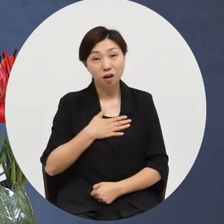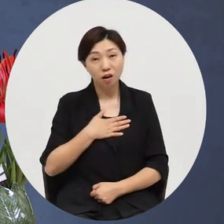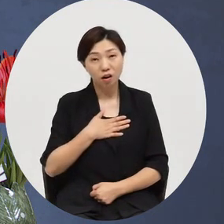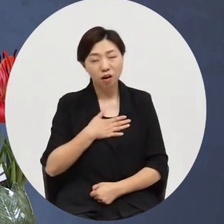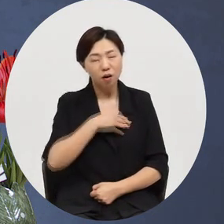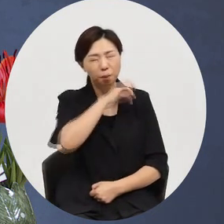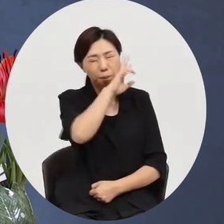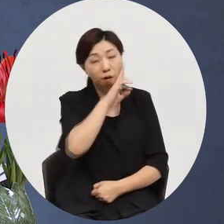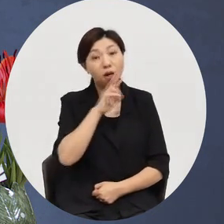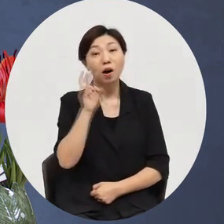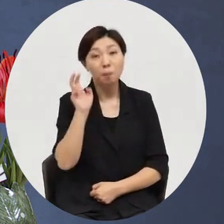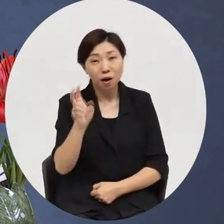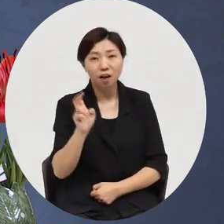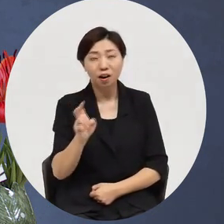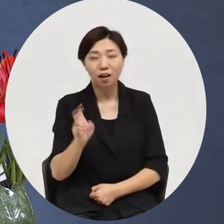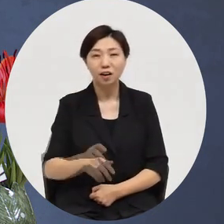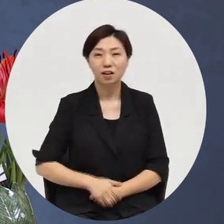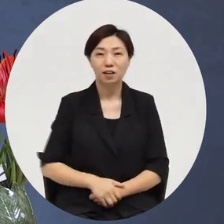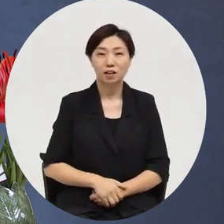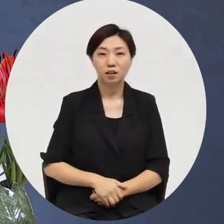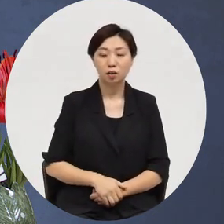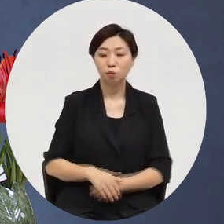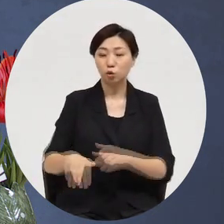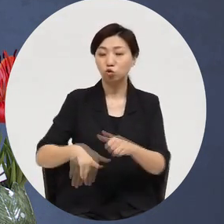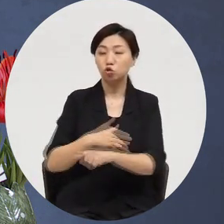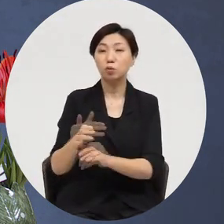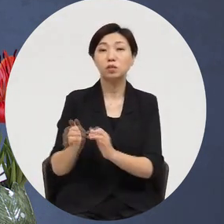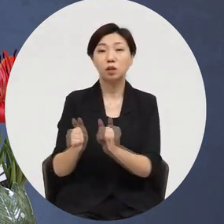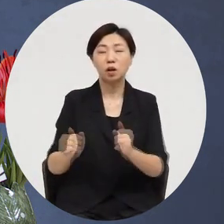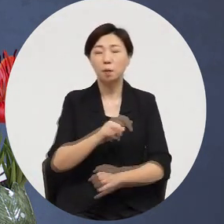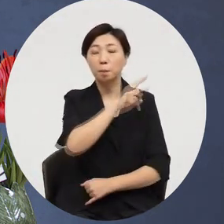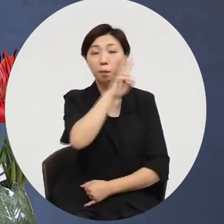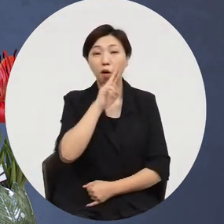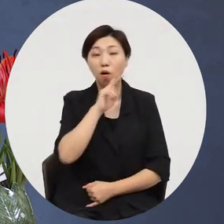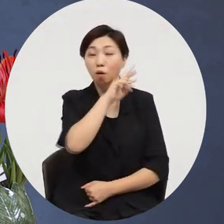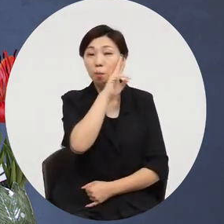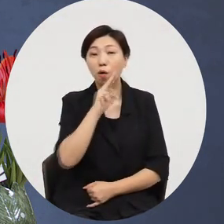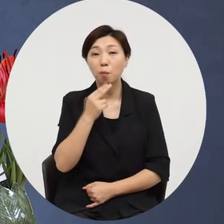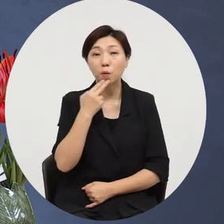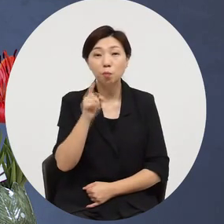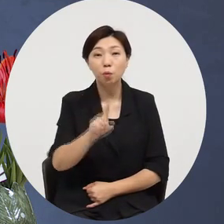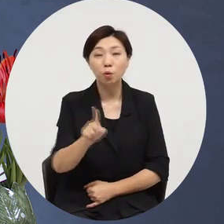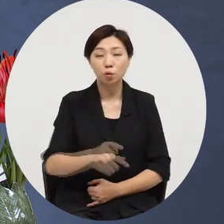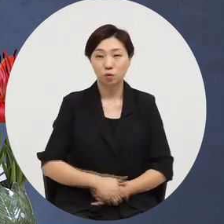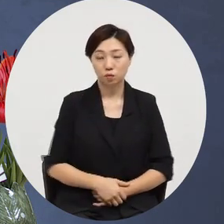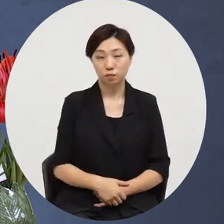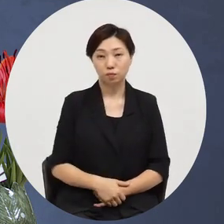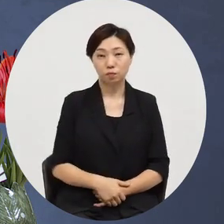제가 편할 것 같습니다. 그래. 그 동료도 편할까 안 편할까?